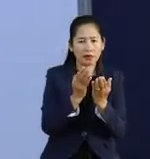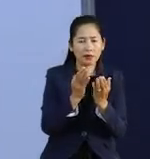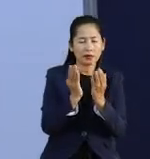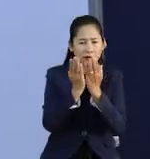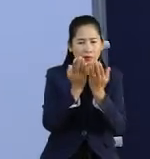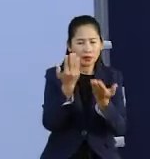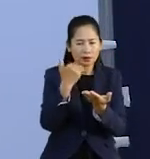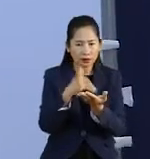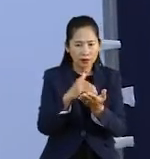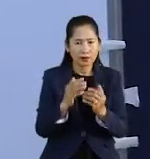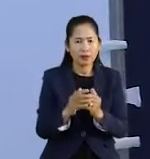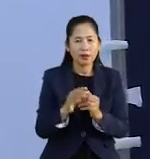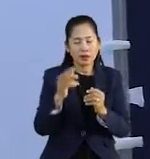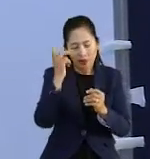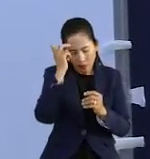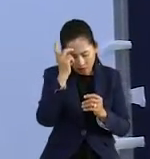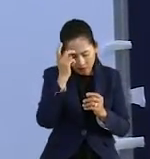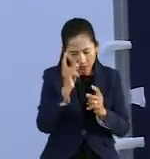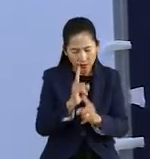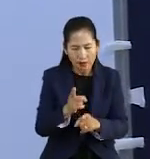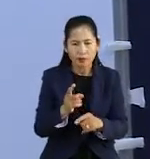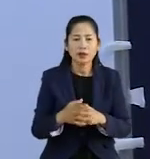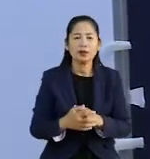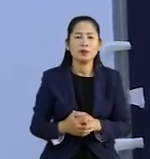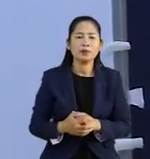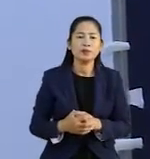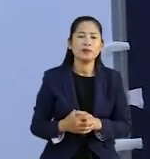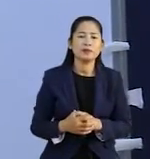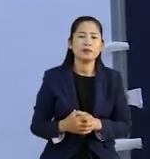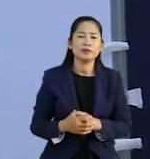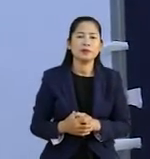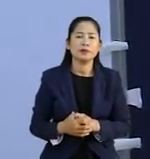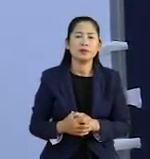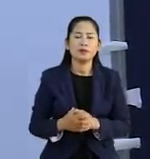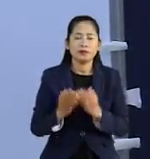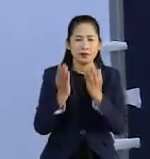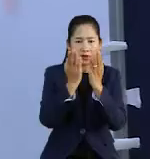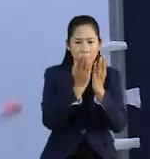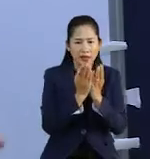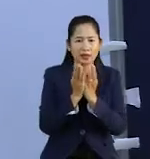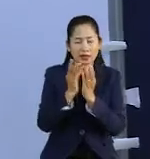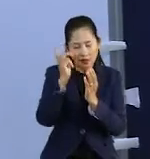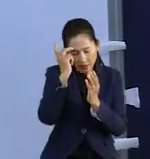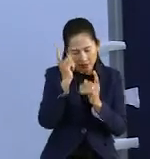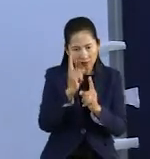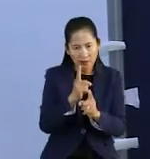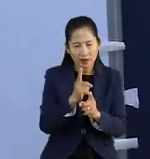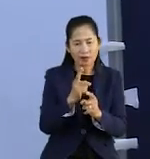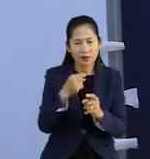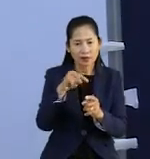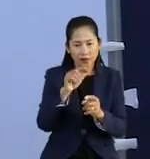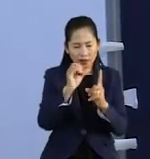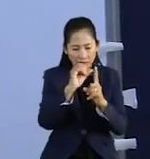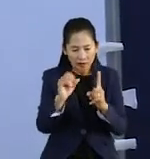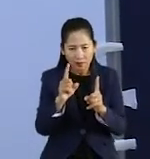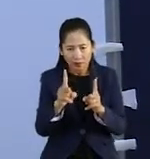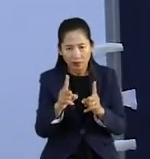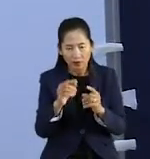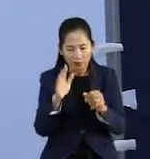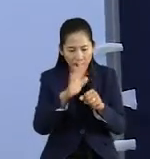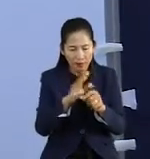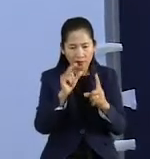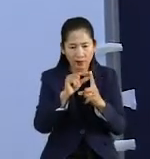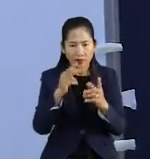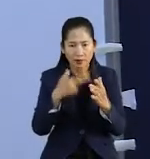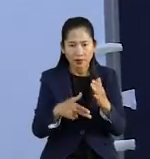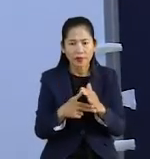านให้ก้นกึศรอกจำลายตาจังก้นอ่านหายก้นกึศรอกจำลายนะตาละบาตีมือก้นบำเป็นปีเอา